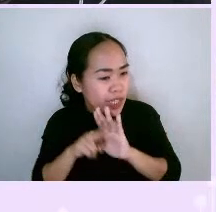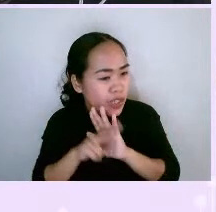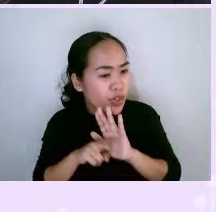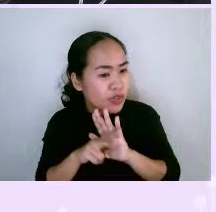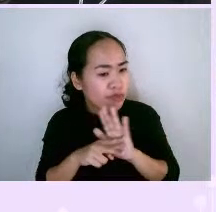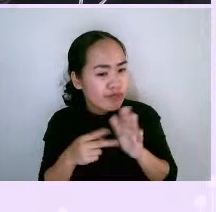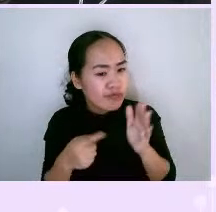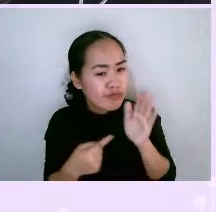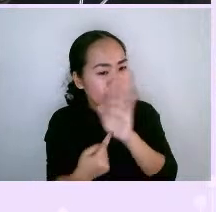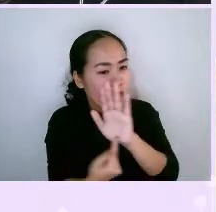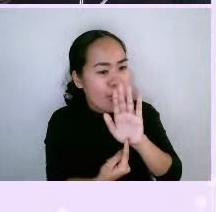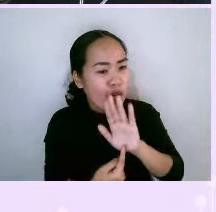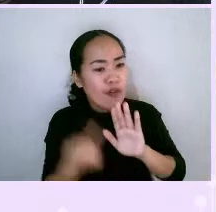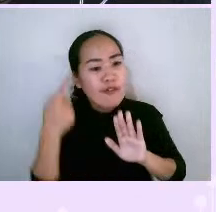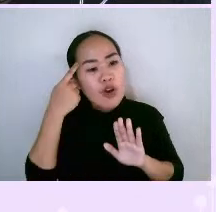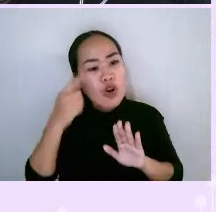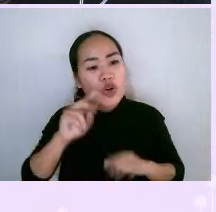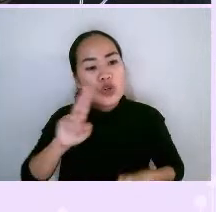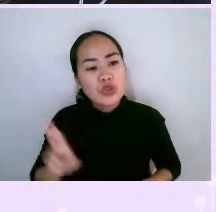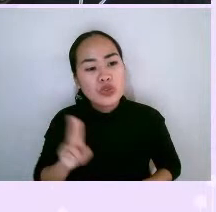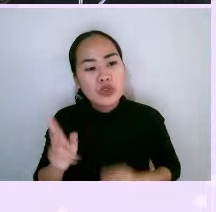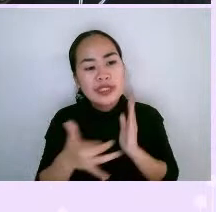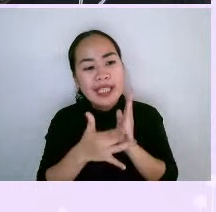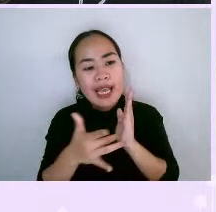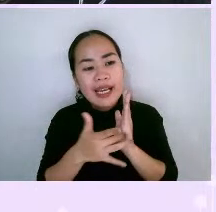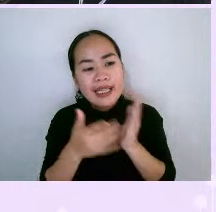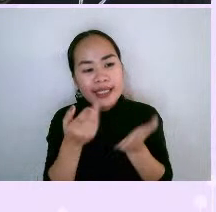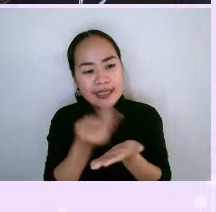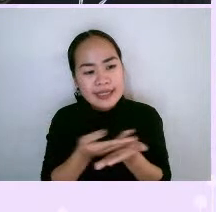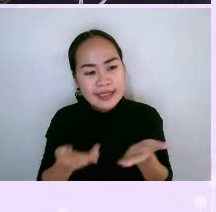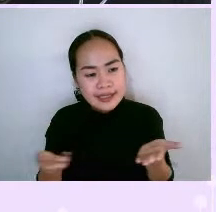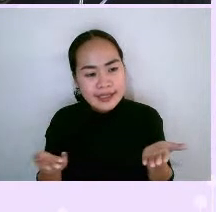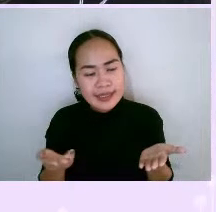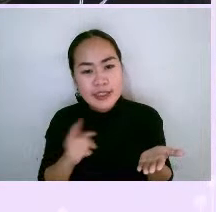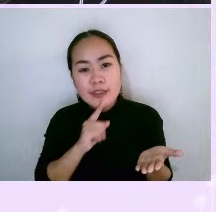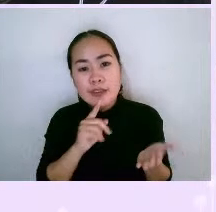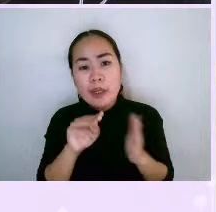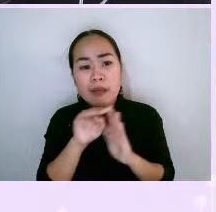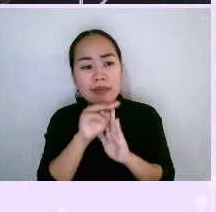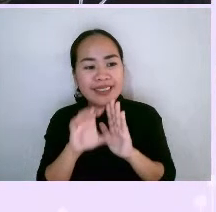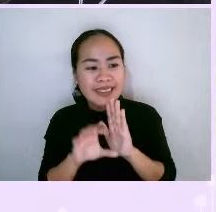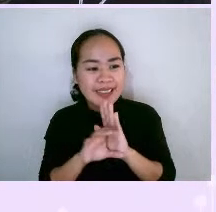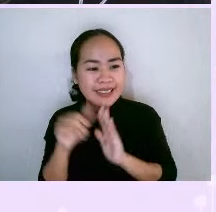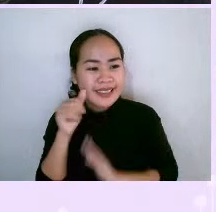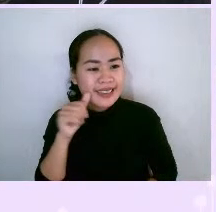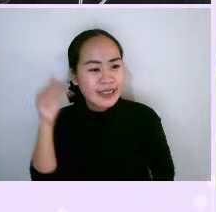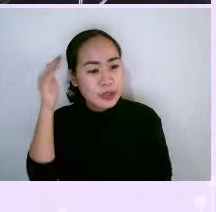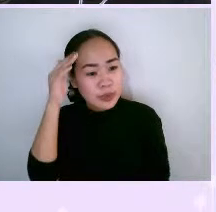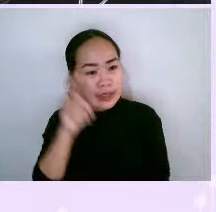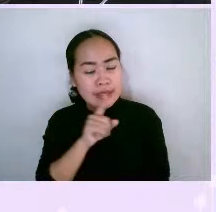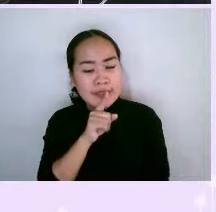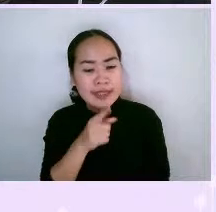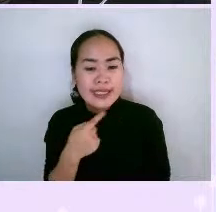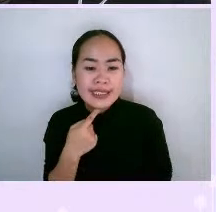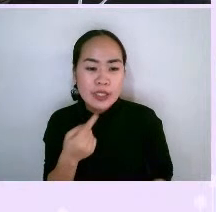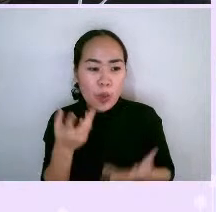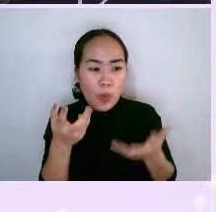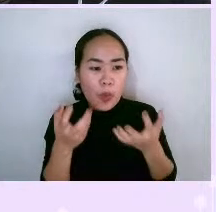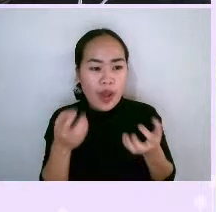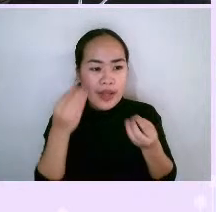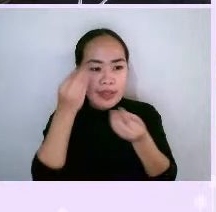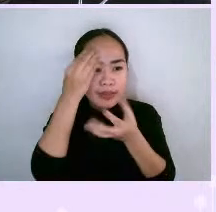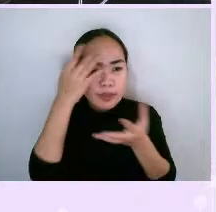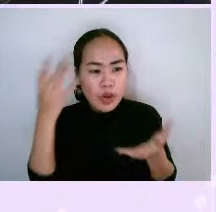tools and also yung Magna Carta of Women, yung gusto nating ipaalam